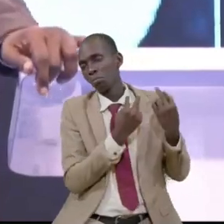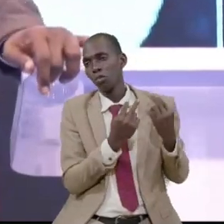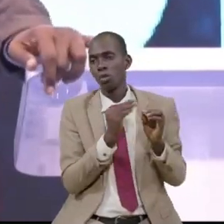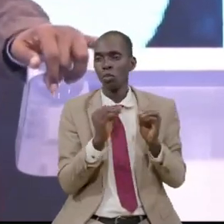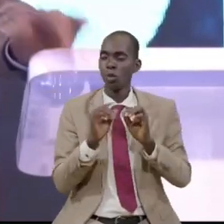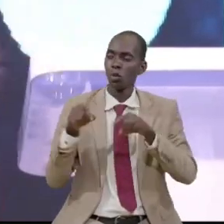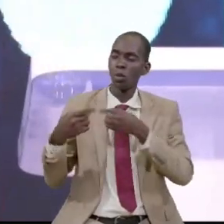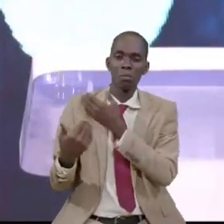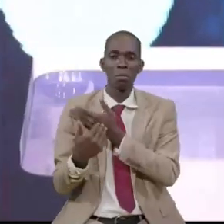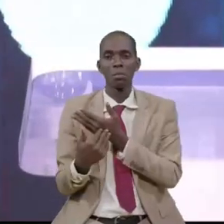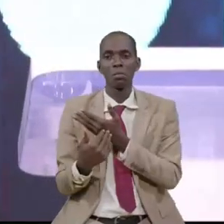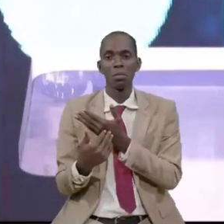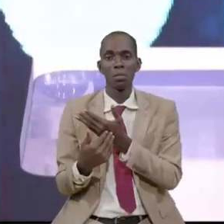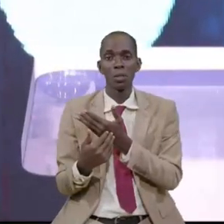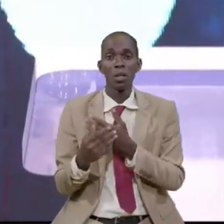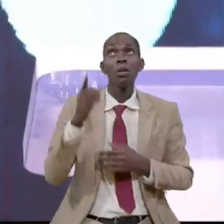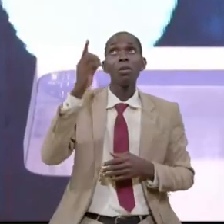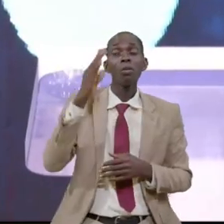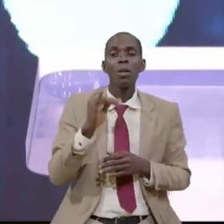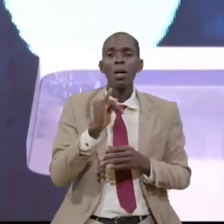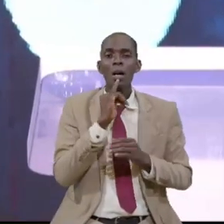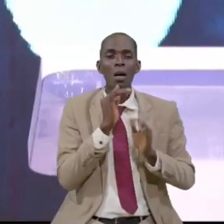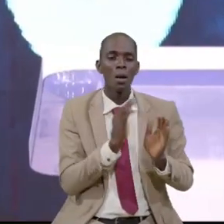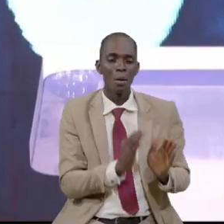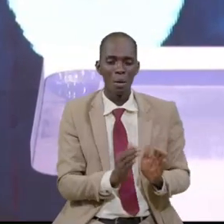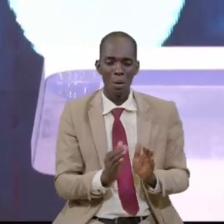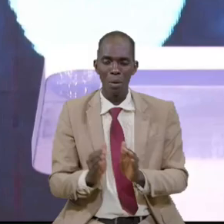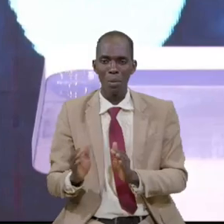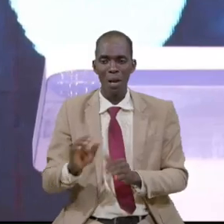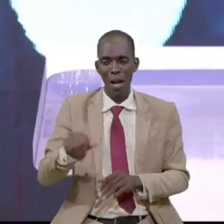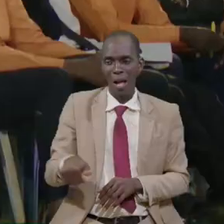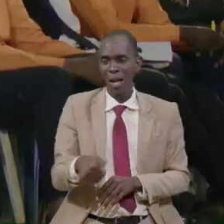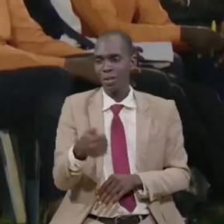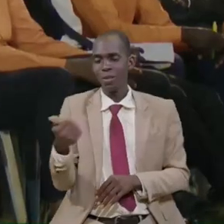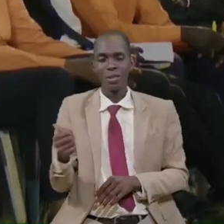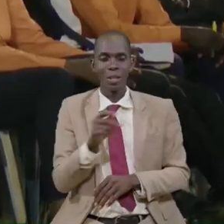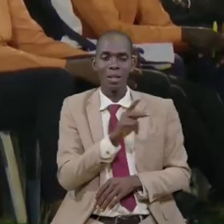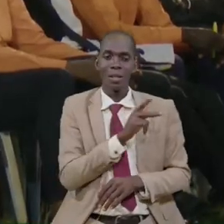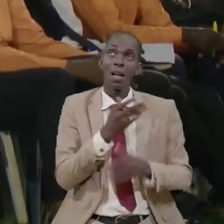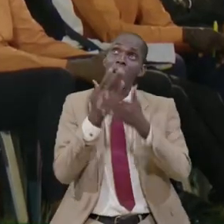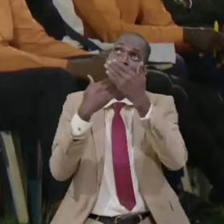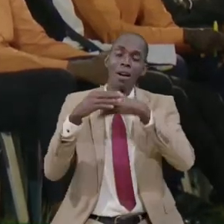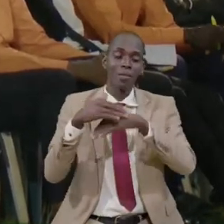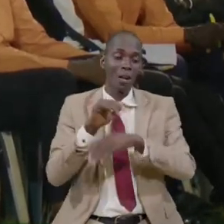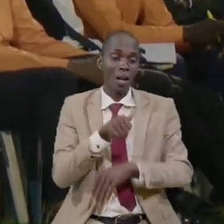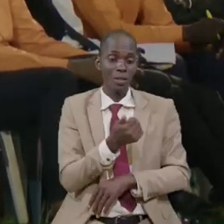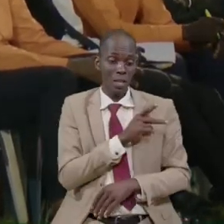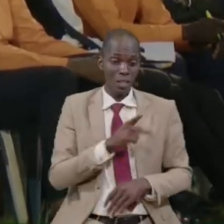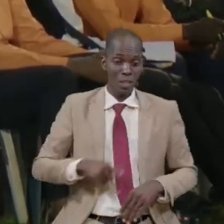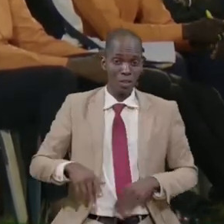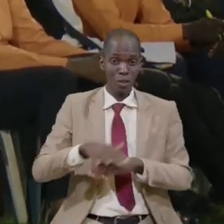Pas de retour. Dieu prépare un autre royaume et vous serez